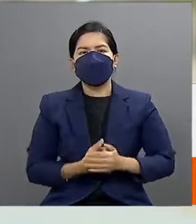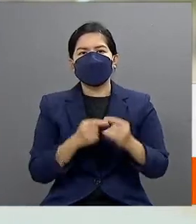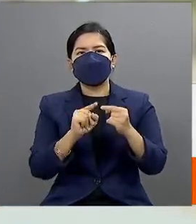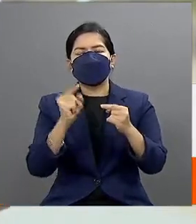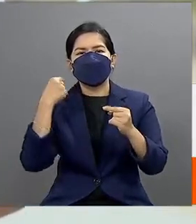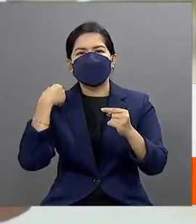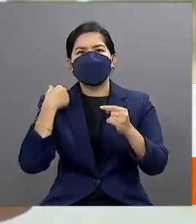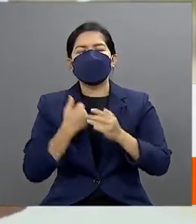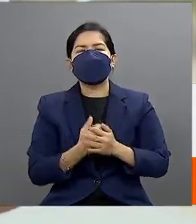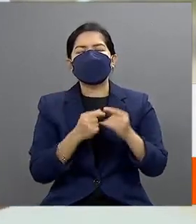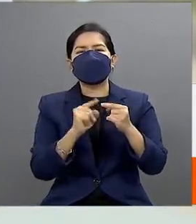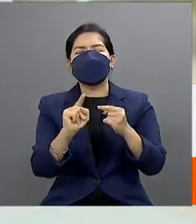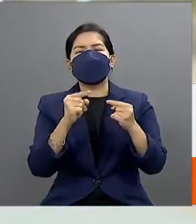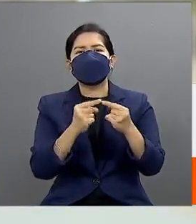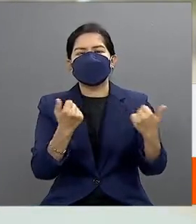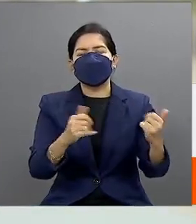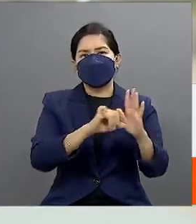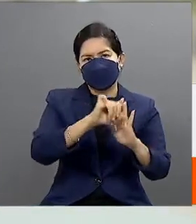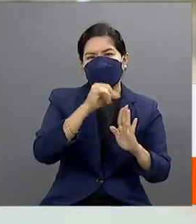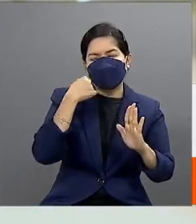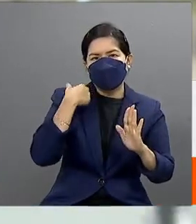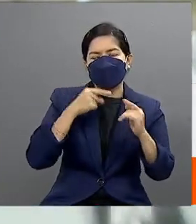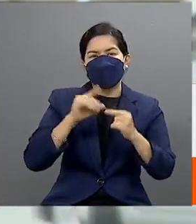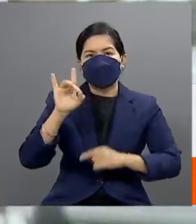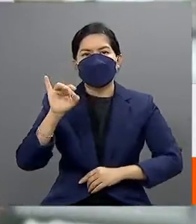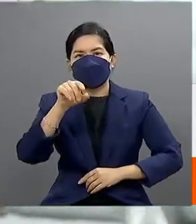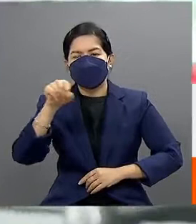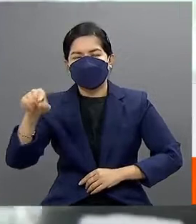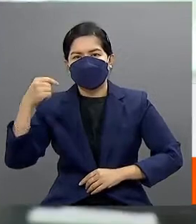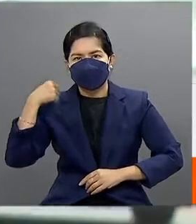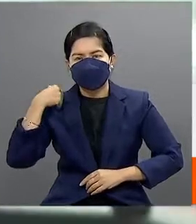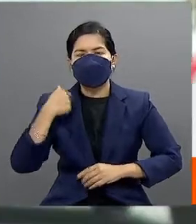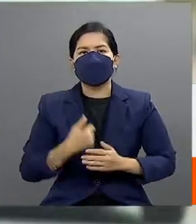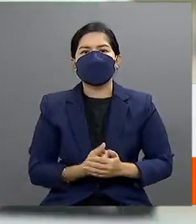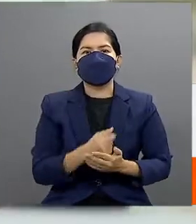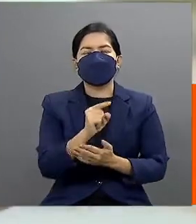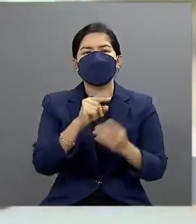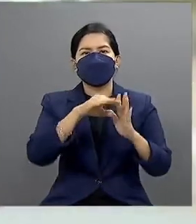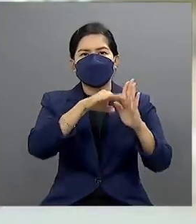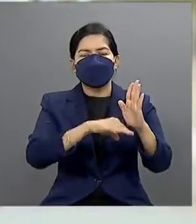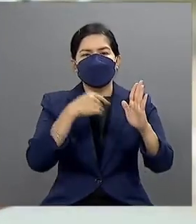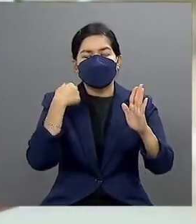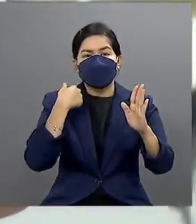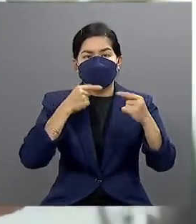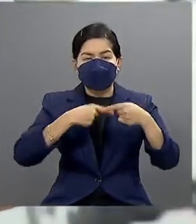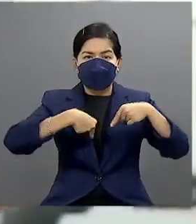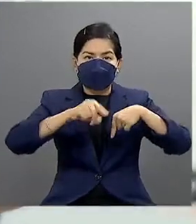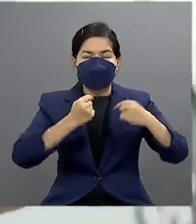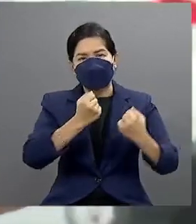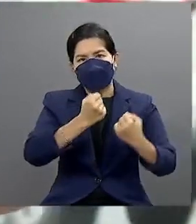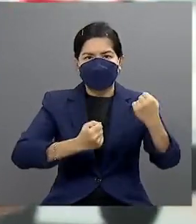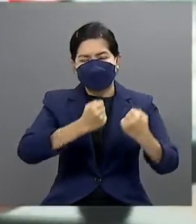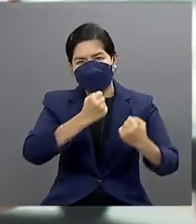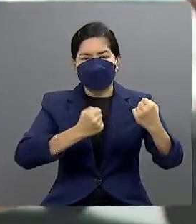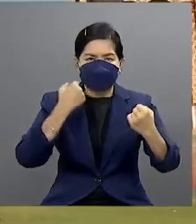อนนี้สูงถึง 80% ทีเดียวเช่นเดียวกับที่จังหวัดลำพูนนะครับซึ่งเป็นทางผ่านก่อนจะเข้าสู่เชียงใหม่ก็คึกคักไม่แพ้กัน